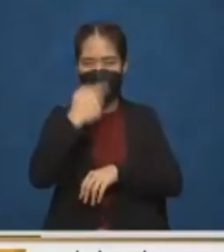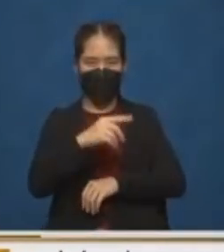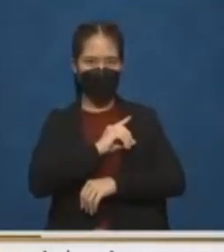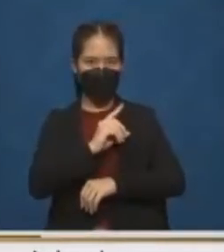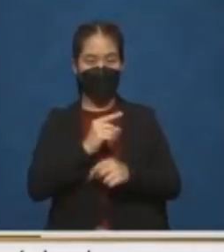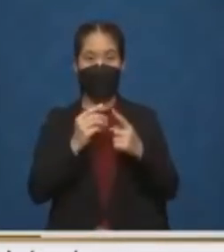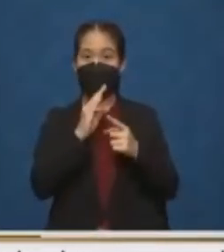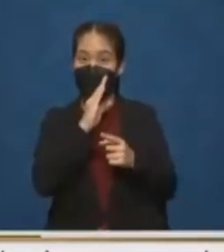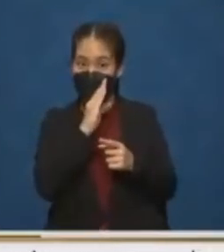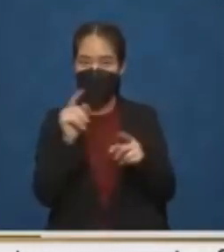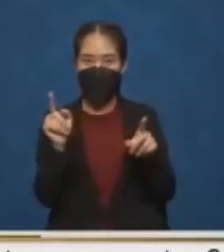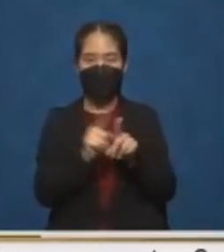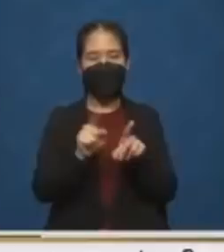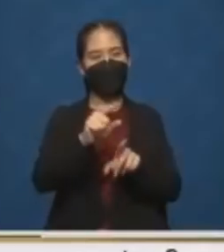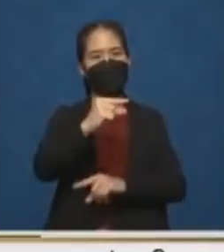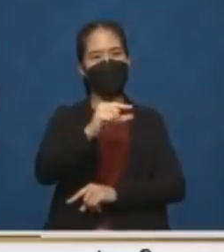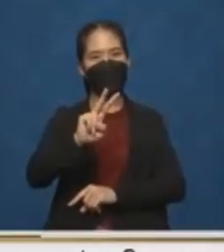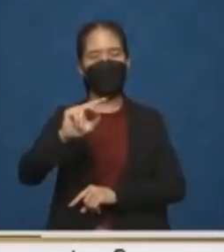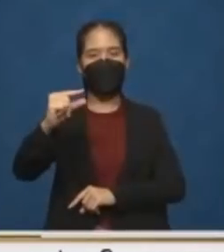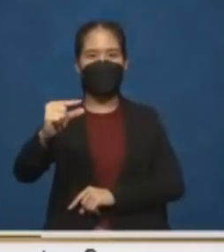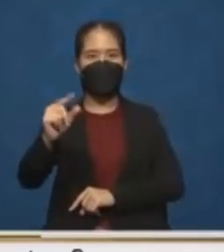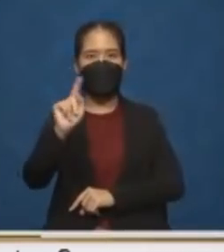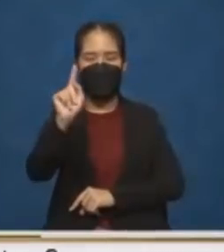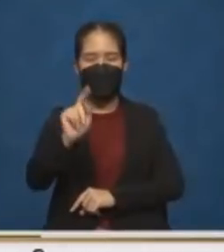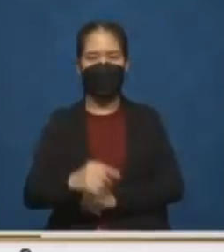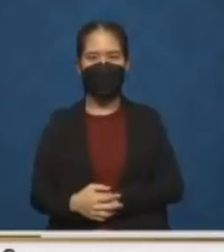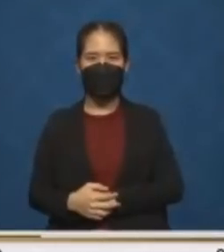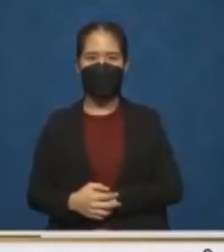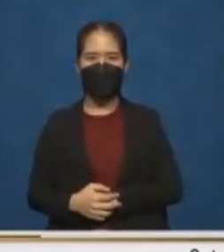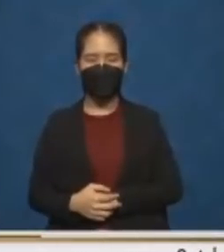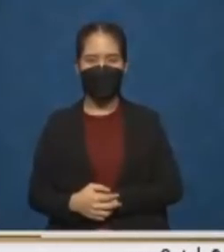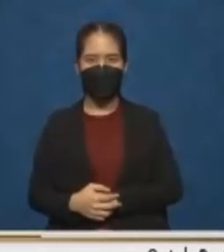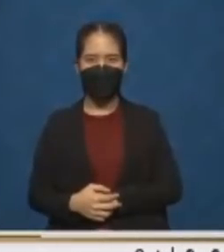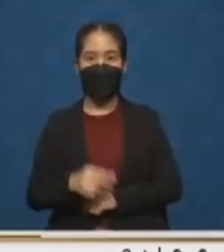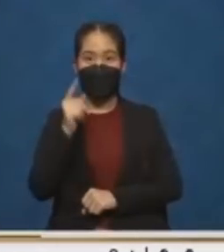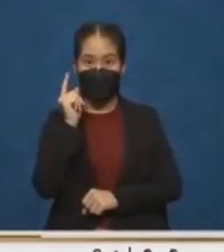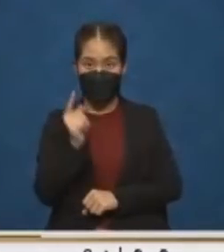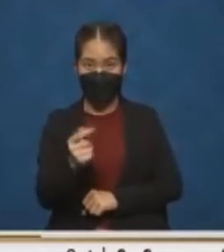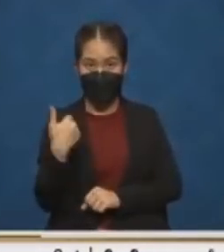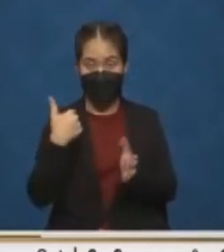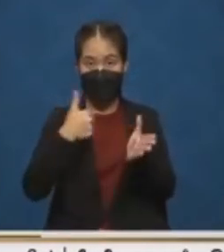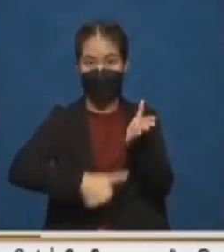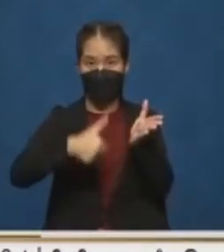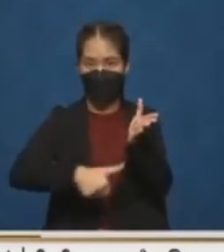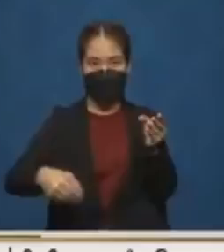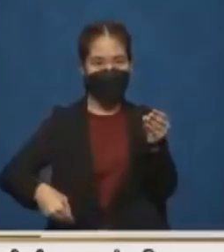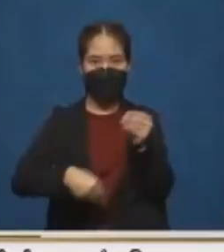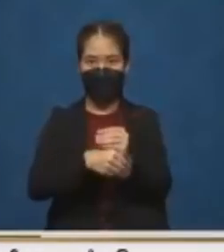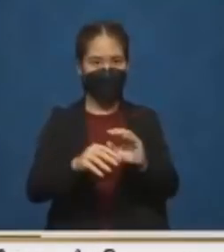ถ้าเป็การซื้อแบ G2G ท่ประทานทกรบครับจะต้องได้รับการยกเว้นเรื่องภาษีมูลค่าเพิ่ม